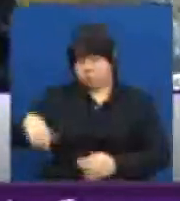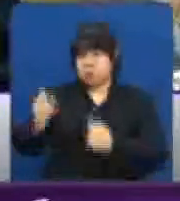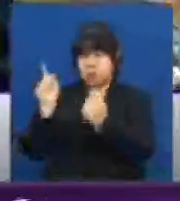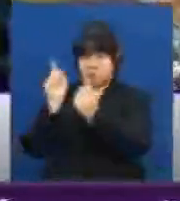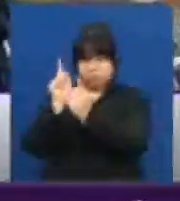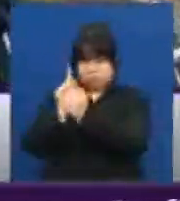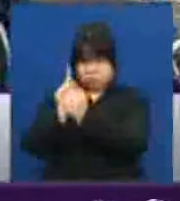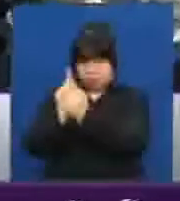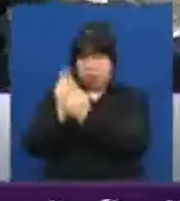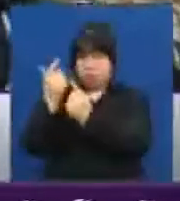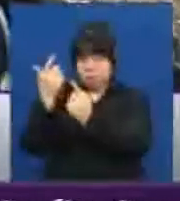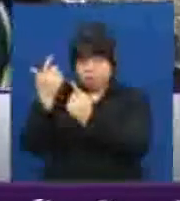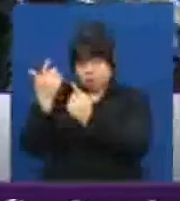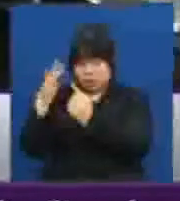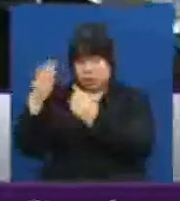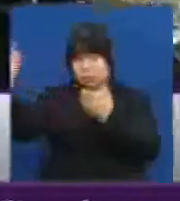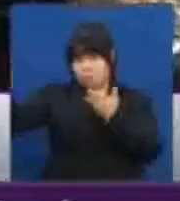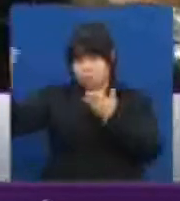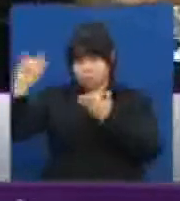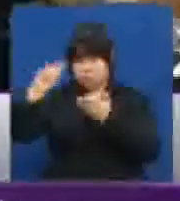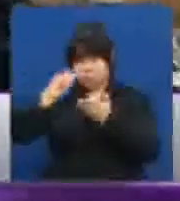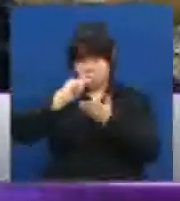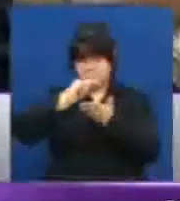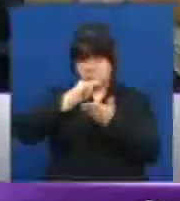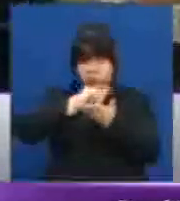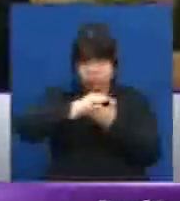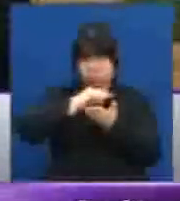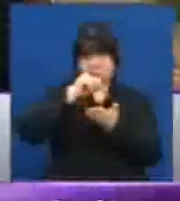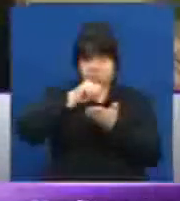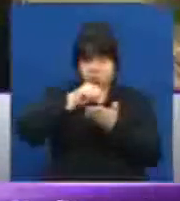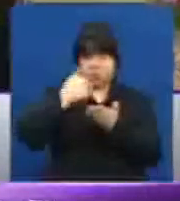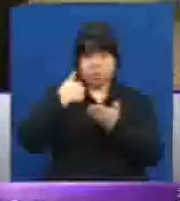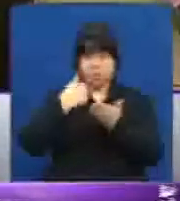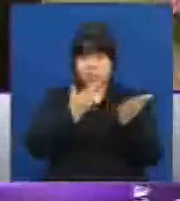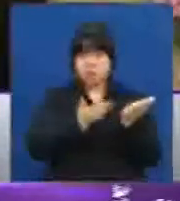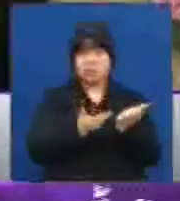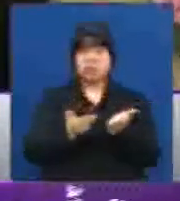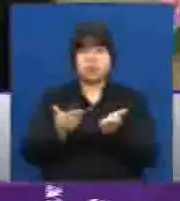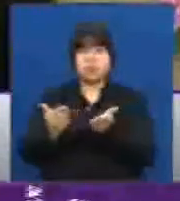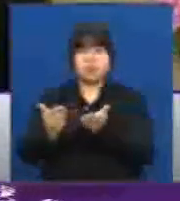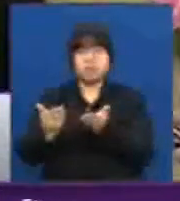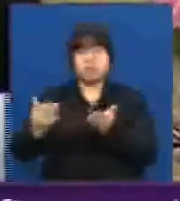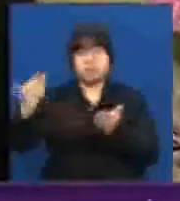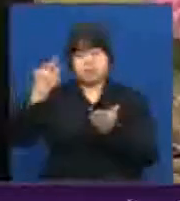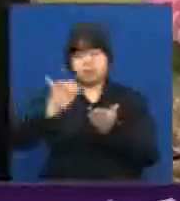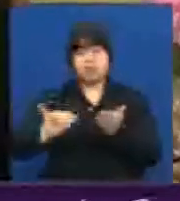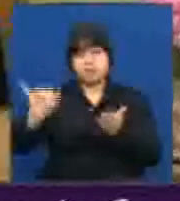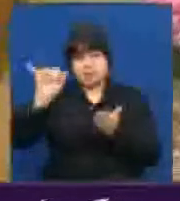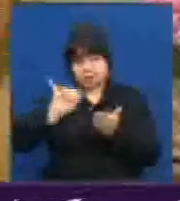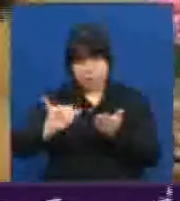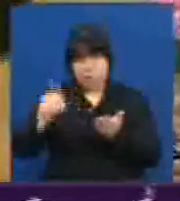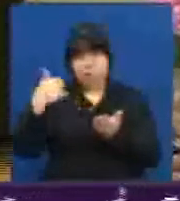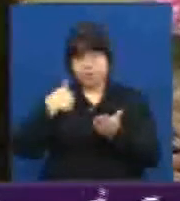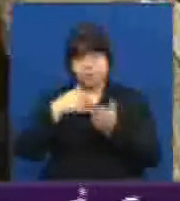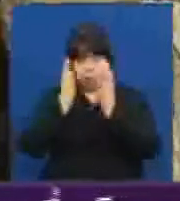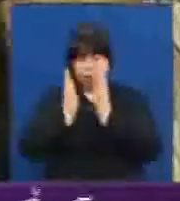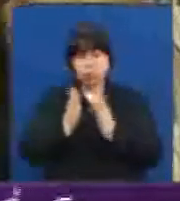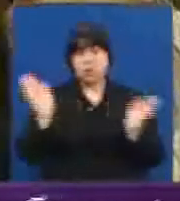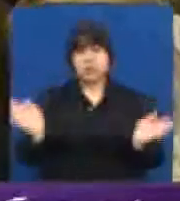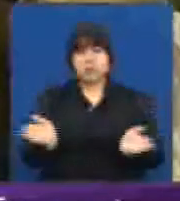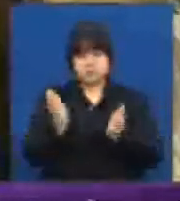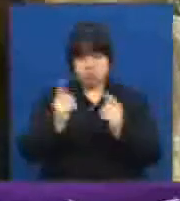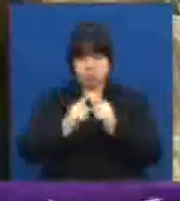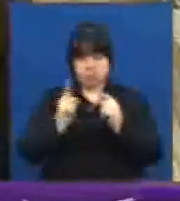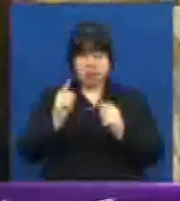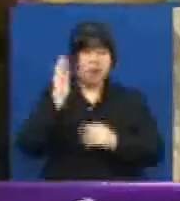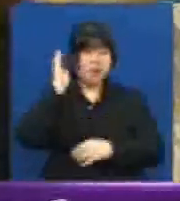ทันทีที่ในเวลาเดินทางมาถึงสนามบินสุวรรณภูมิค่ะก็ได้รับการต้อนรับจากญาติและผู้สนับสนุนที่มารอให้กำลังใจแต่